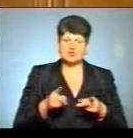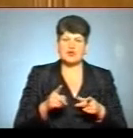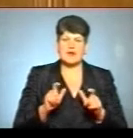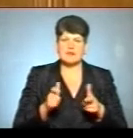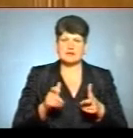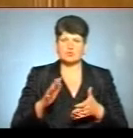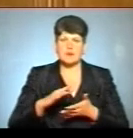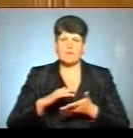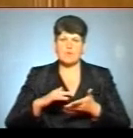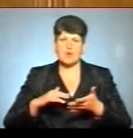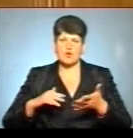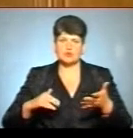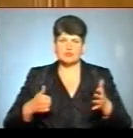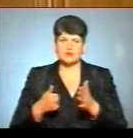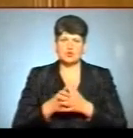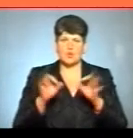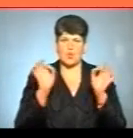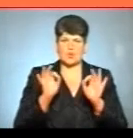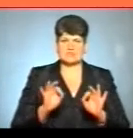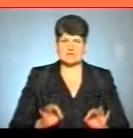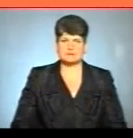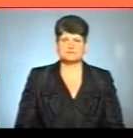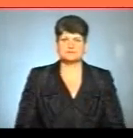буде продовжуватись до осені.